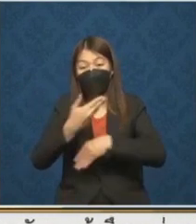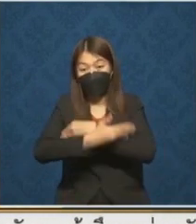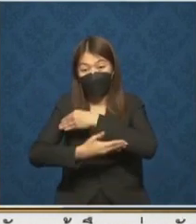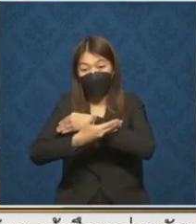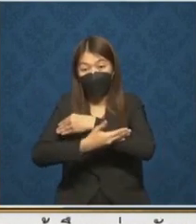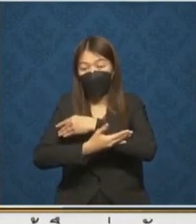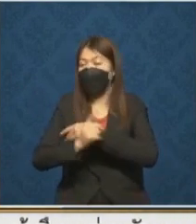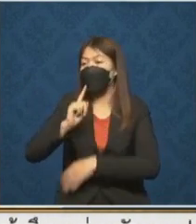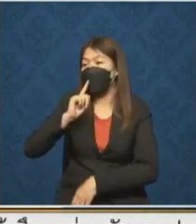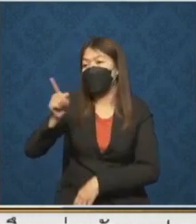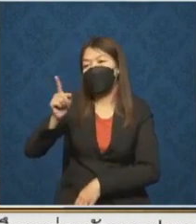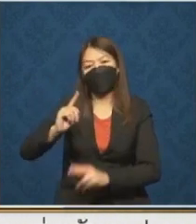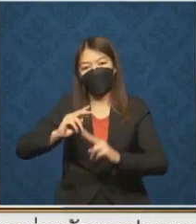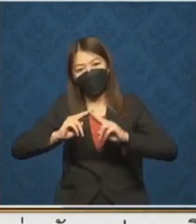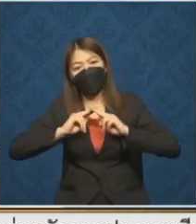เอกชน